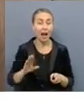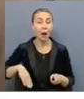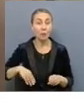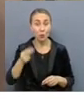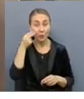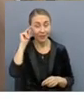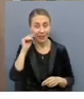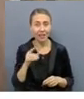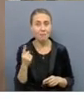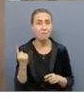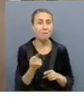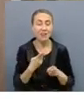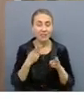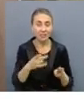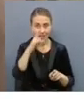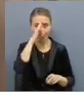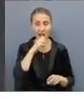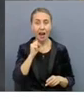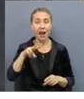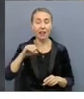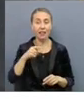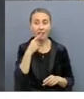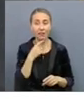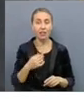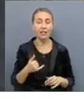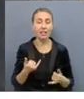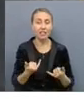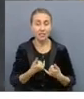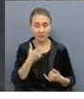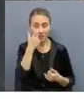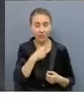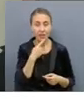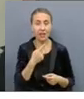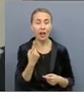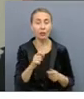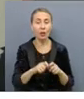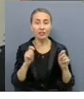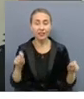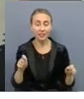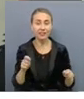его первый визит в Казахстан. Алан говорит, что для себя он сделал одно открытие.